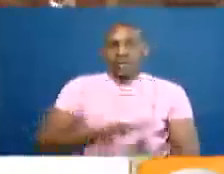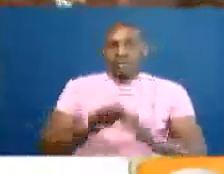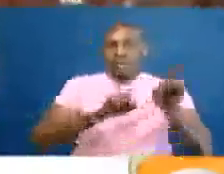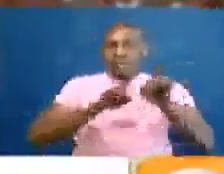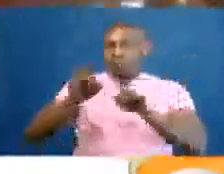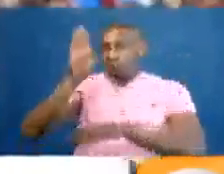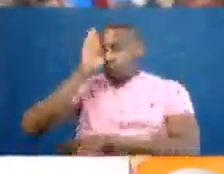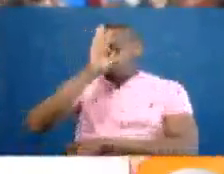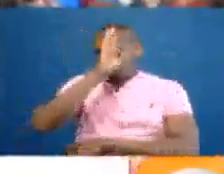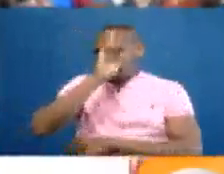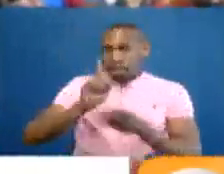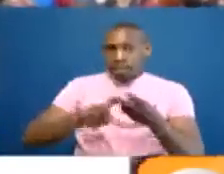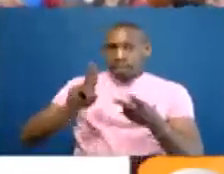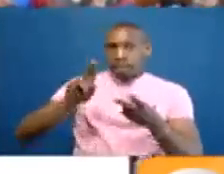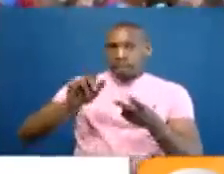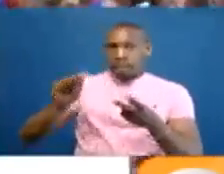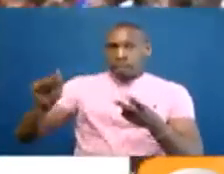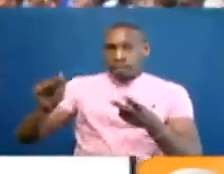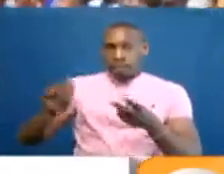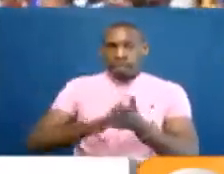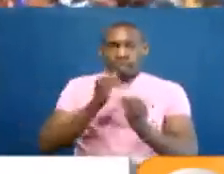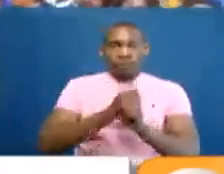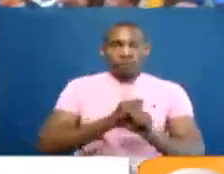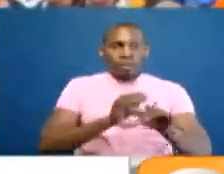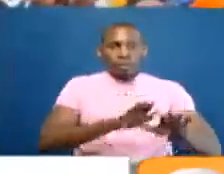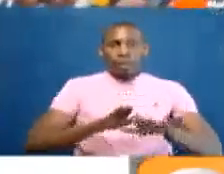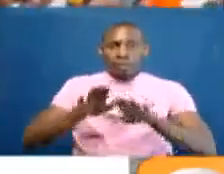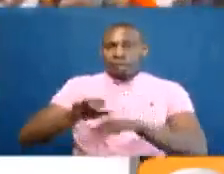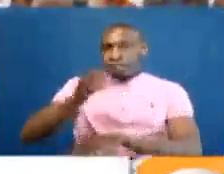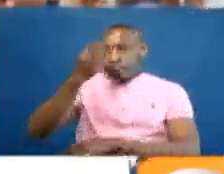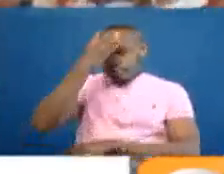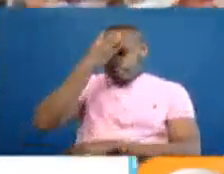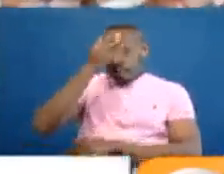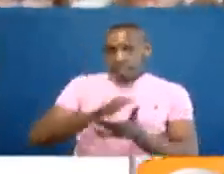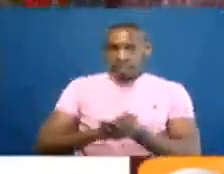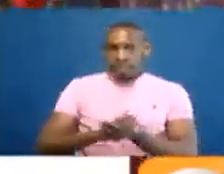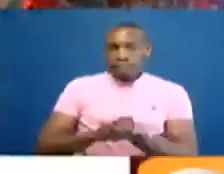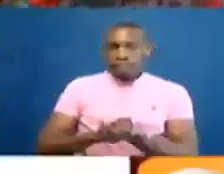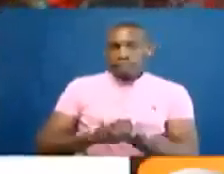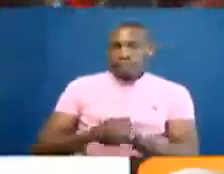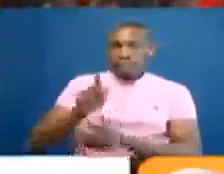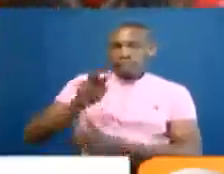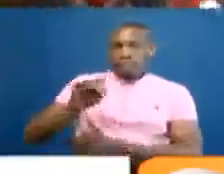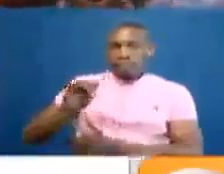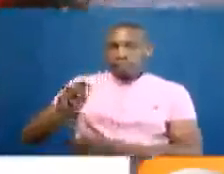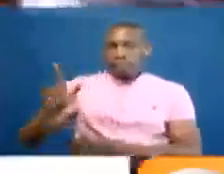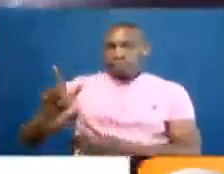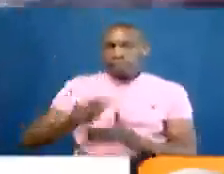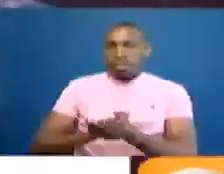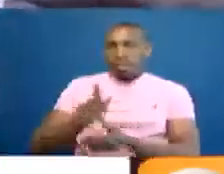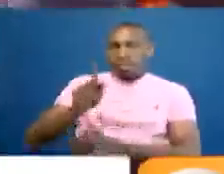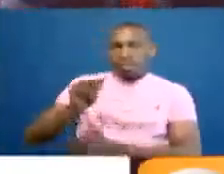through Bungoma and Trans Nzoia, holding rallies in Kitale, Tongaren, Kimilili, and